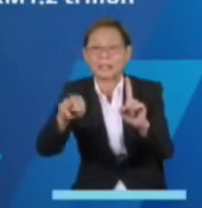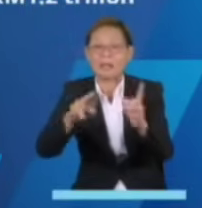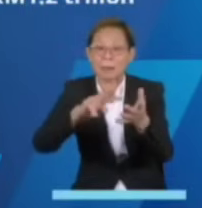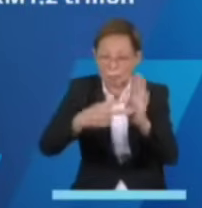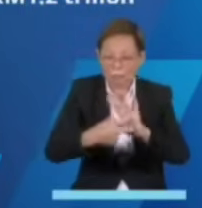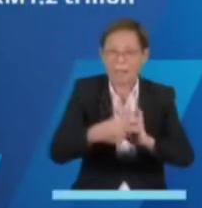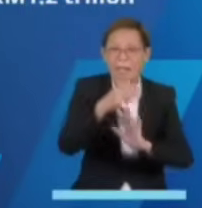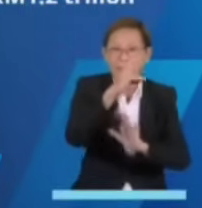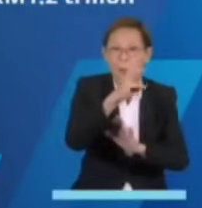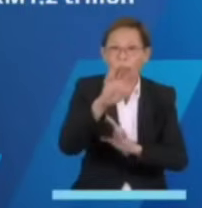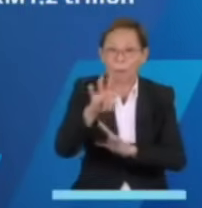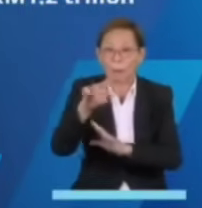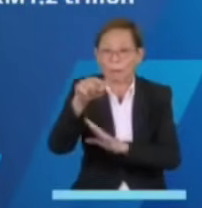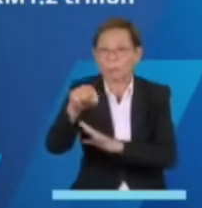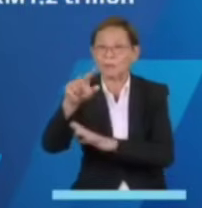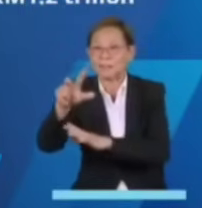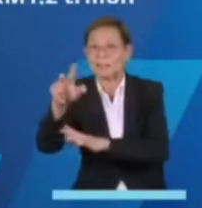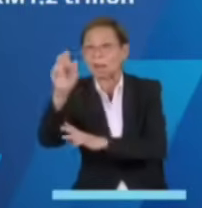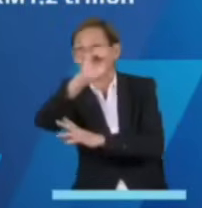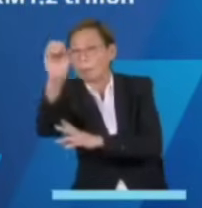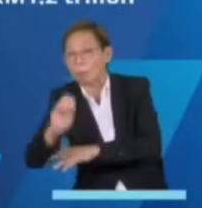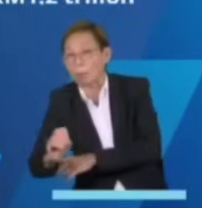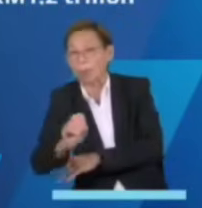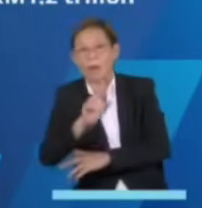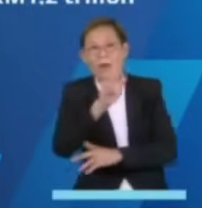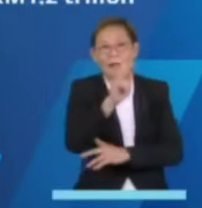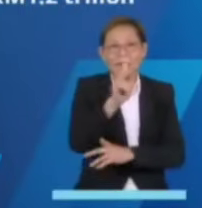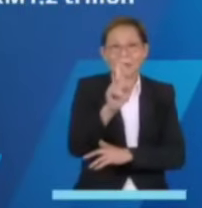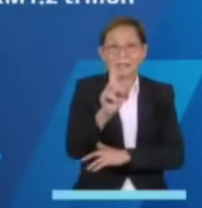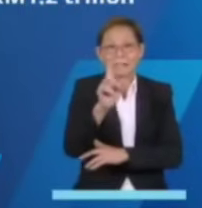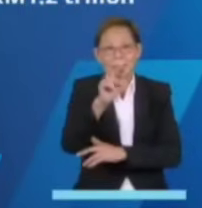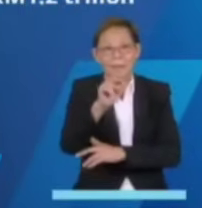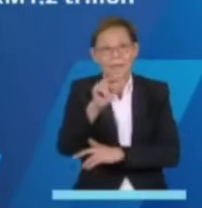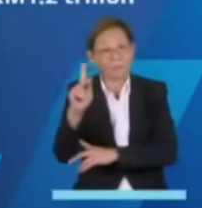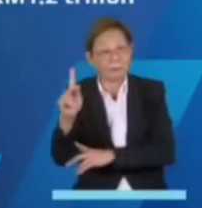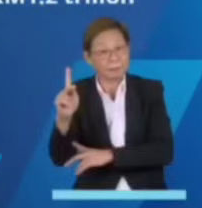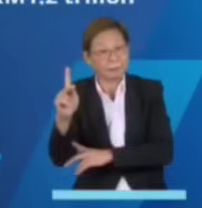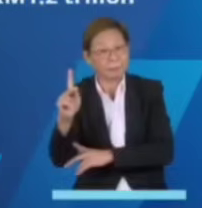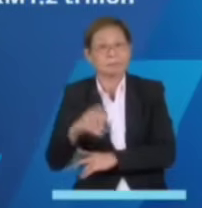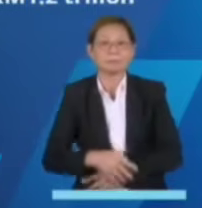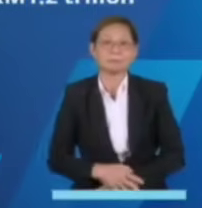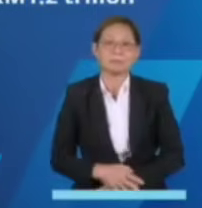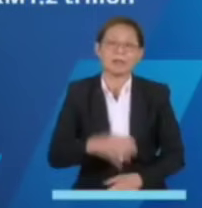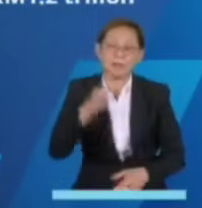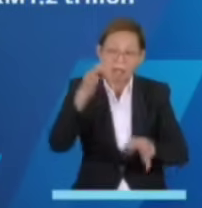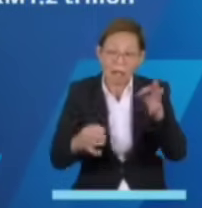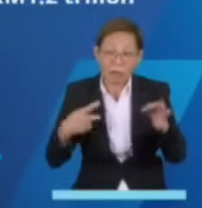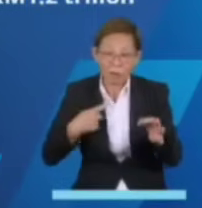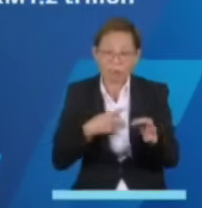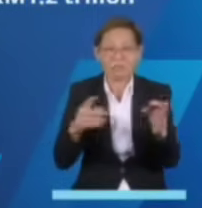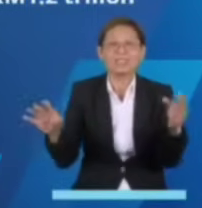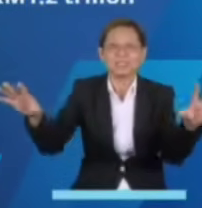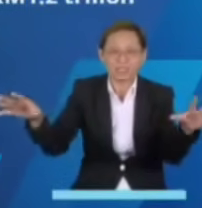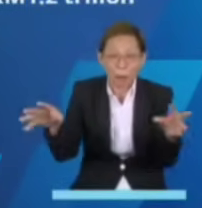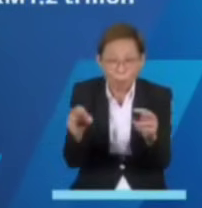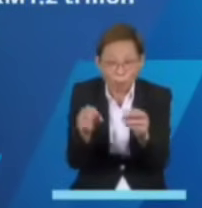64.3% KDNK. Dan kalau kita campur